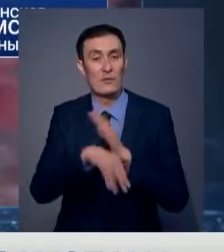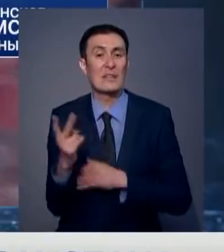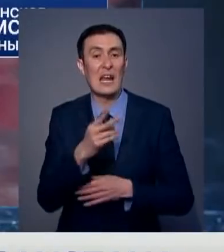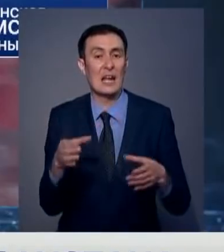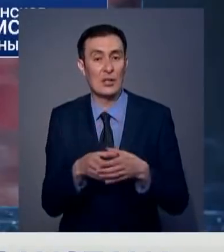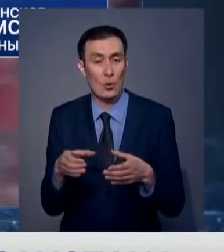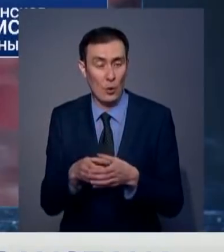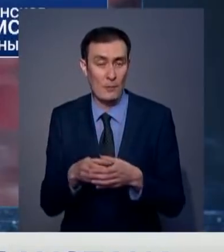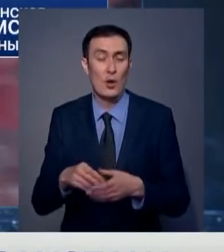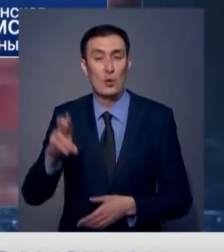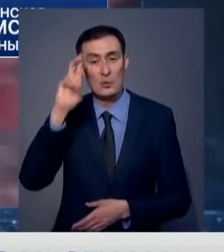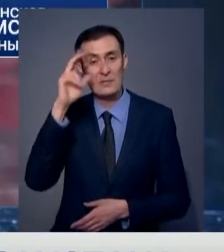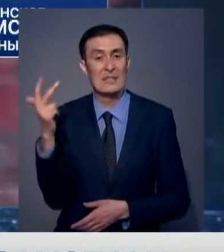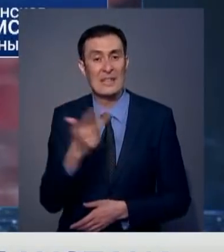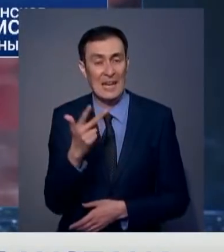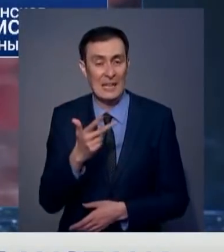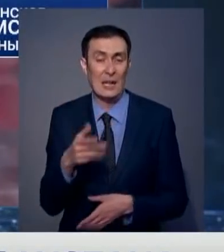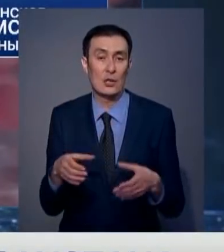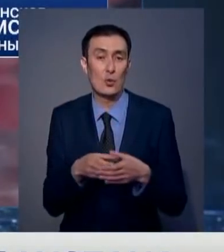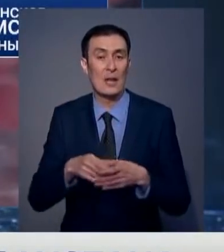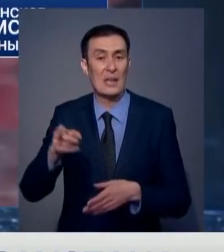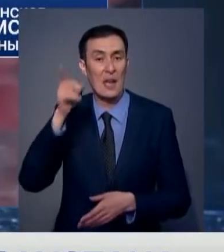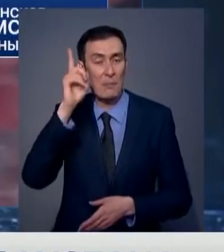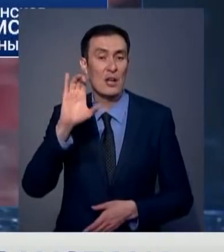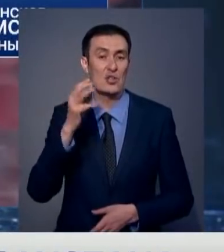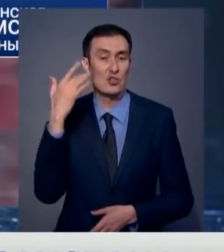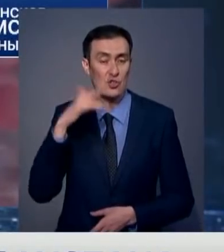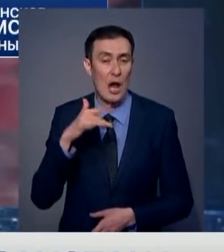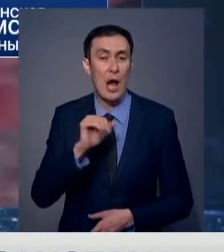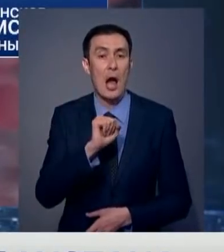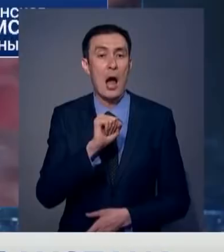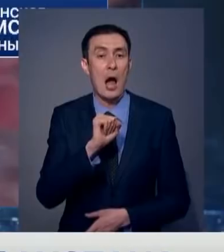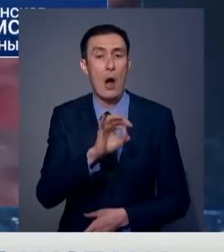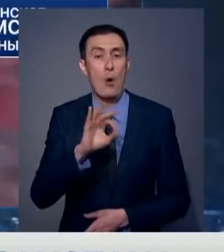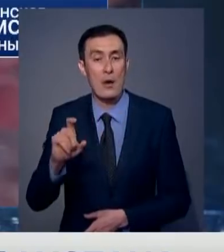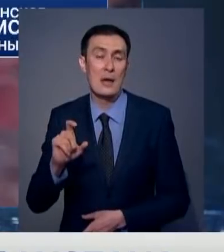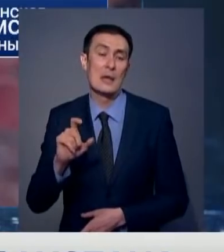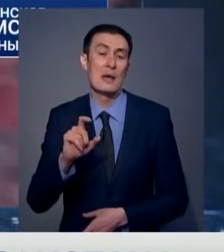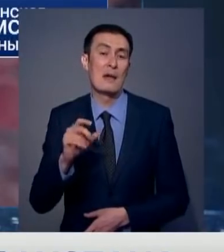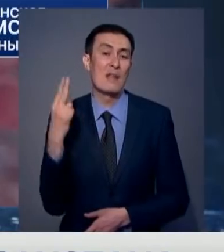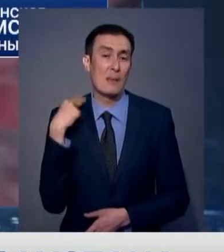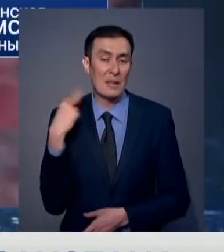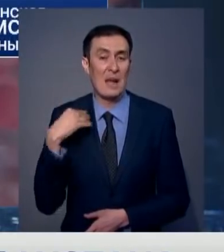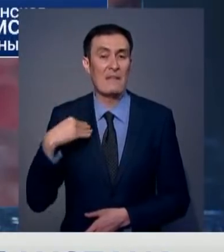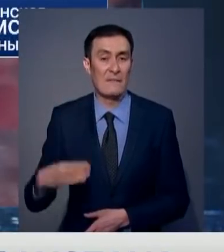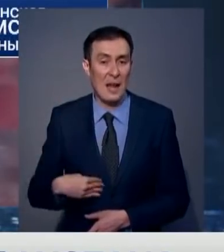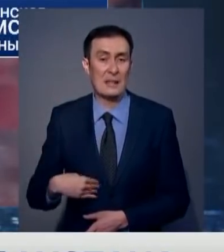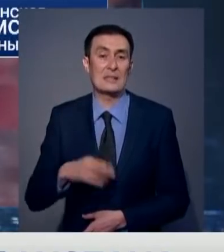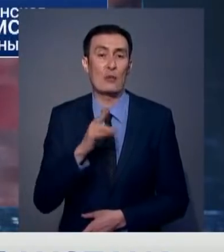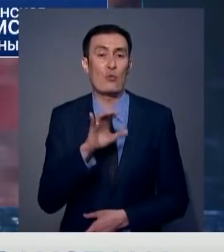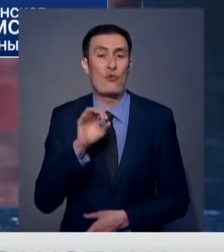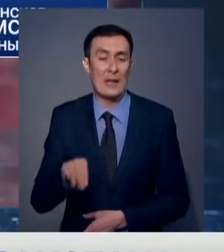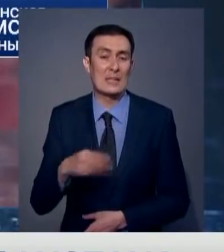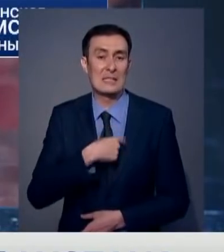второй категории. Государством третьей названы Германия, США, Объединенные Арабские Эмираты, Великобритания, Франция, Бахрейн,